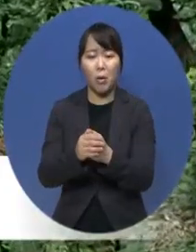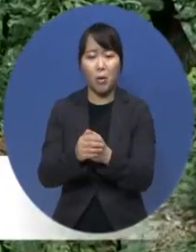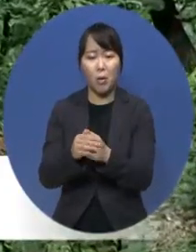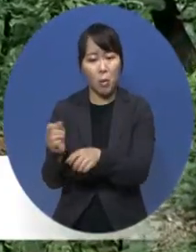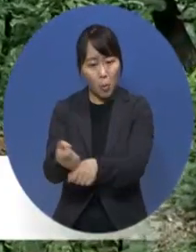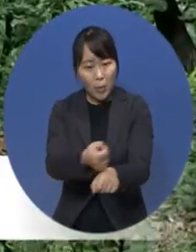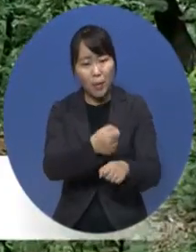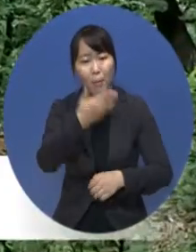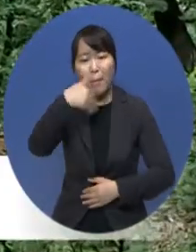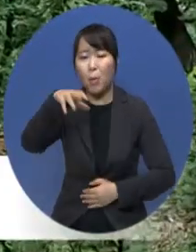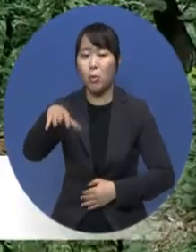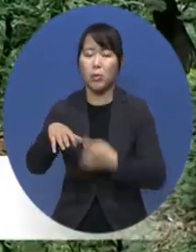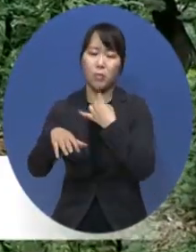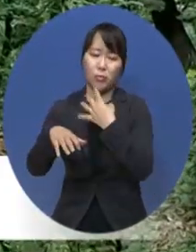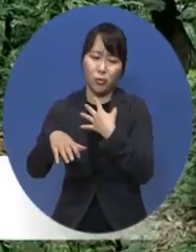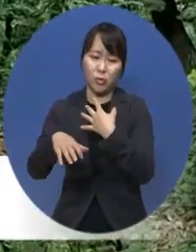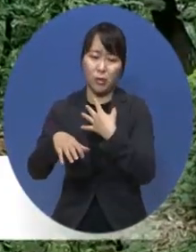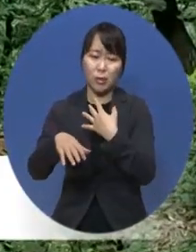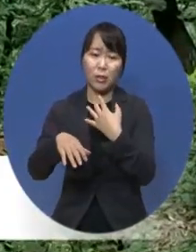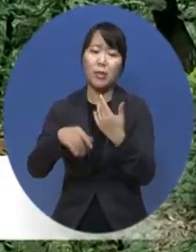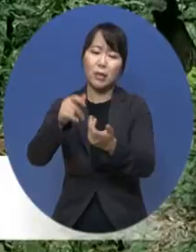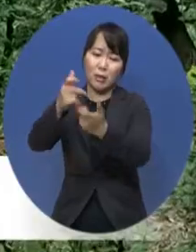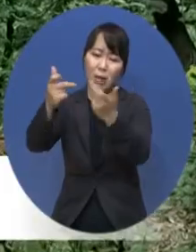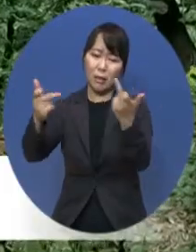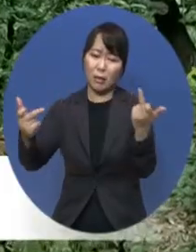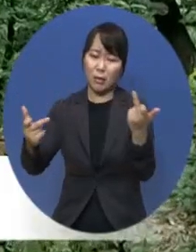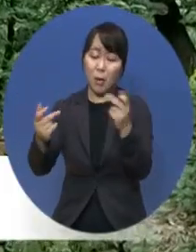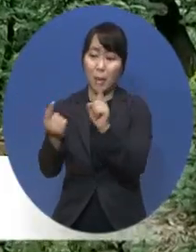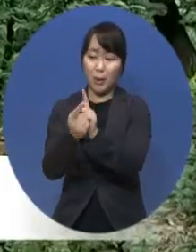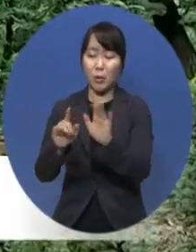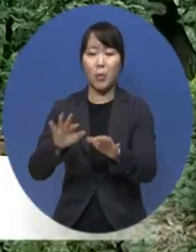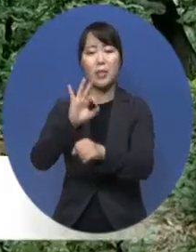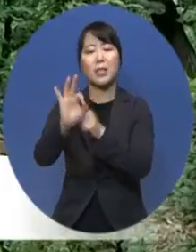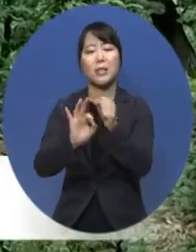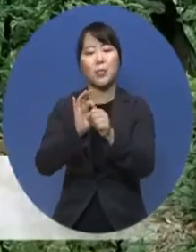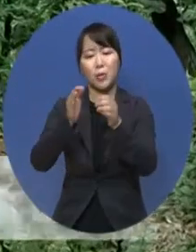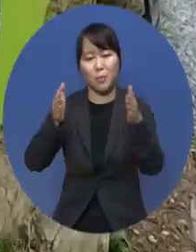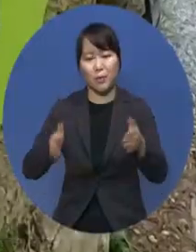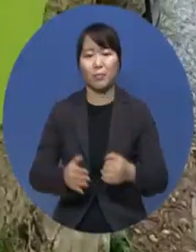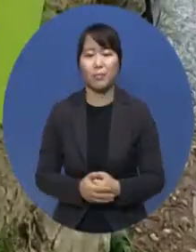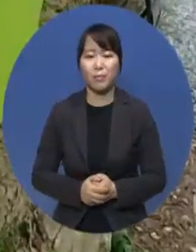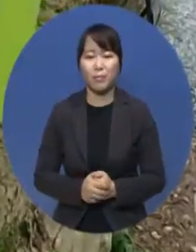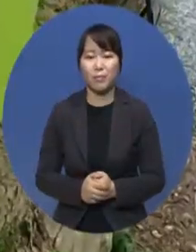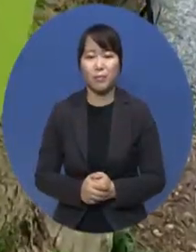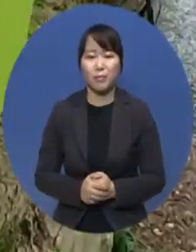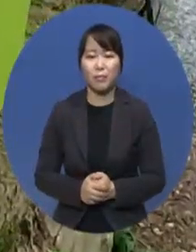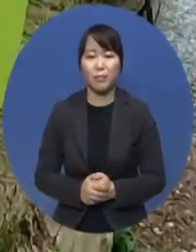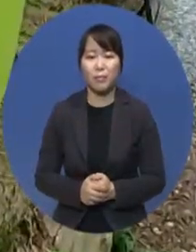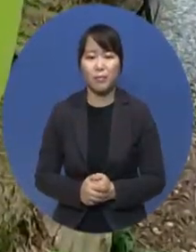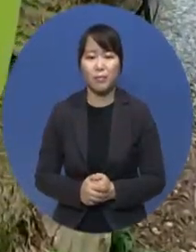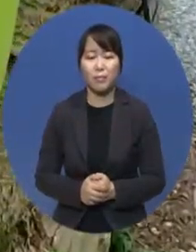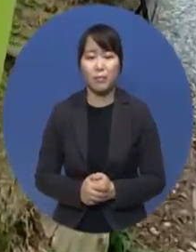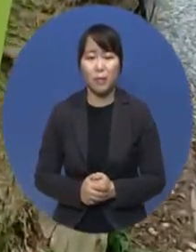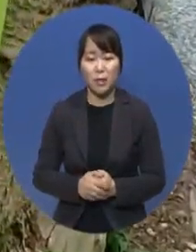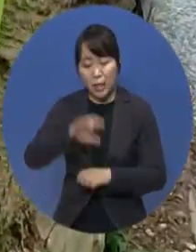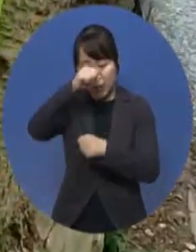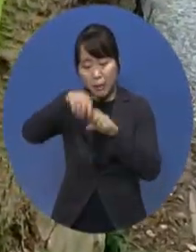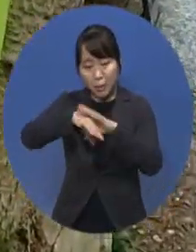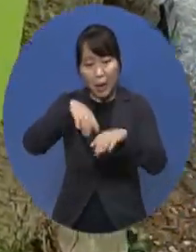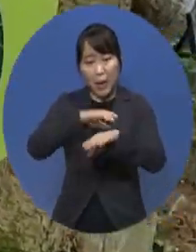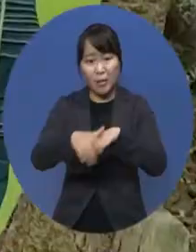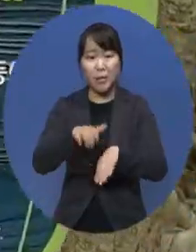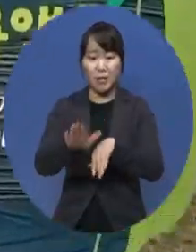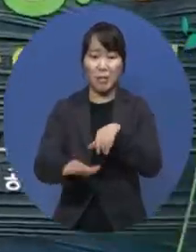아니면 이제 식당에서만 만났지, 산에서 한건 이제 거의 10년 됐을 거야. 맨발 걷기를 권하고 있는